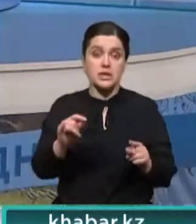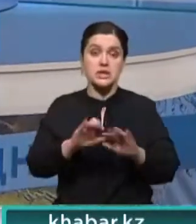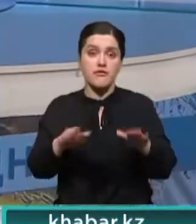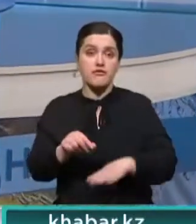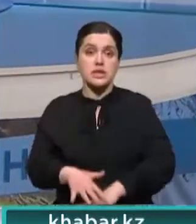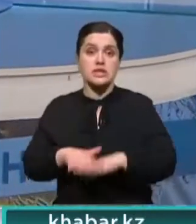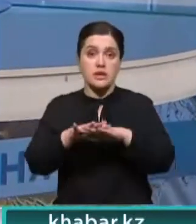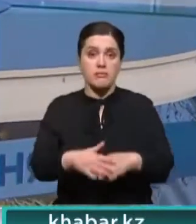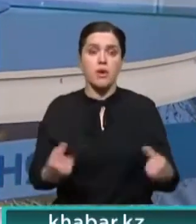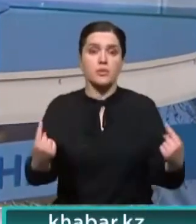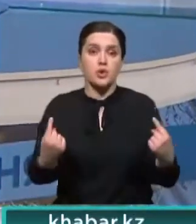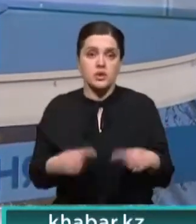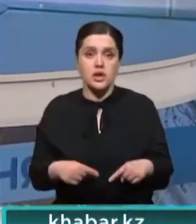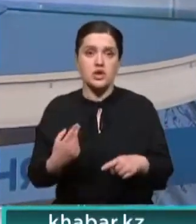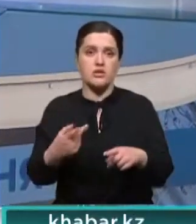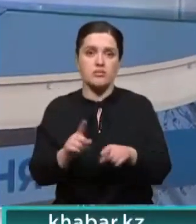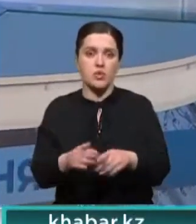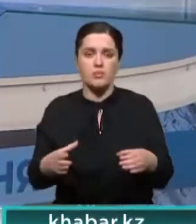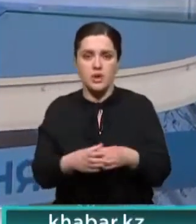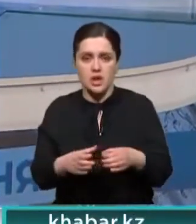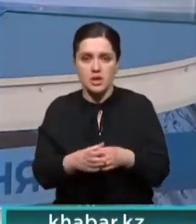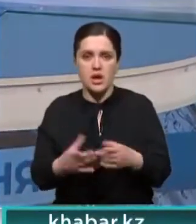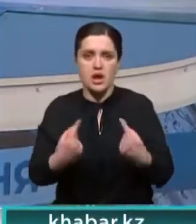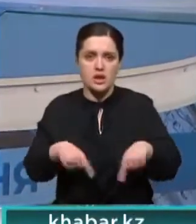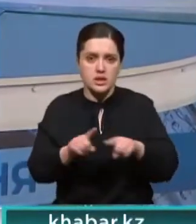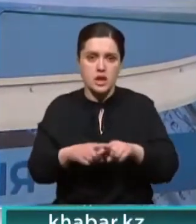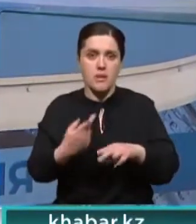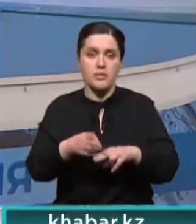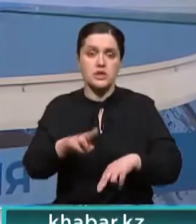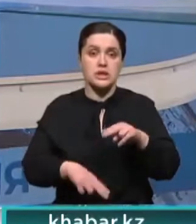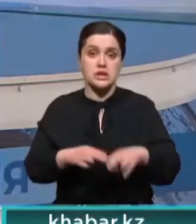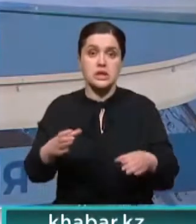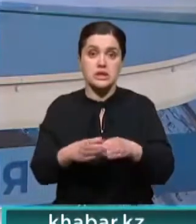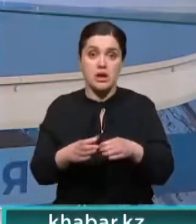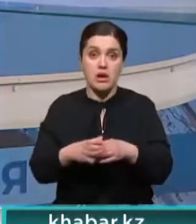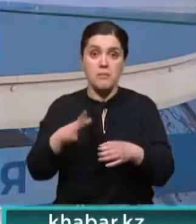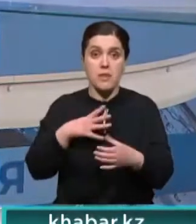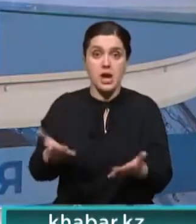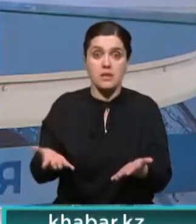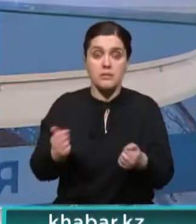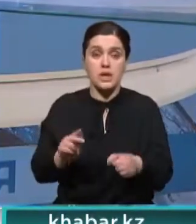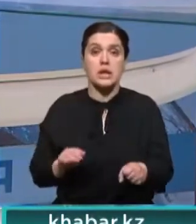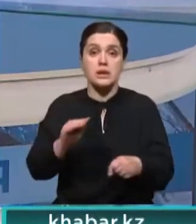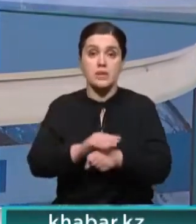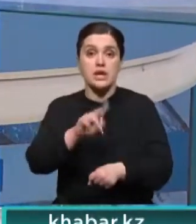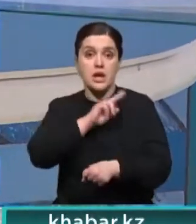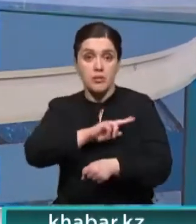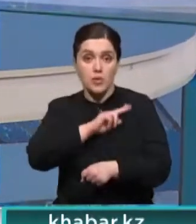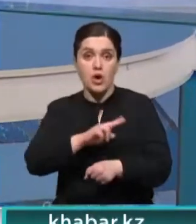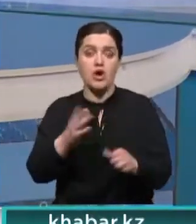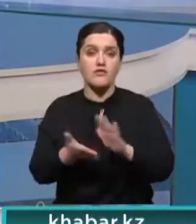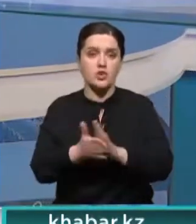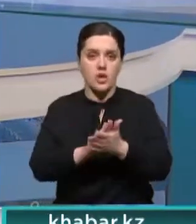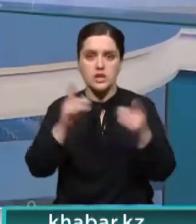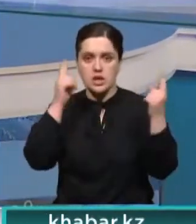из-за отсутствия финансирования обанкротились даже субподрядчики организации, которых строительная компания нанимала для дополнительных